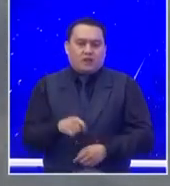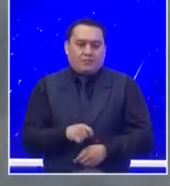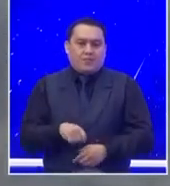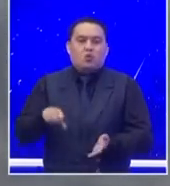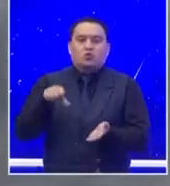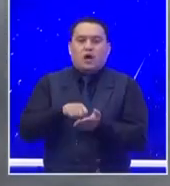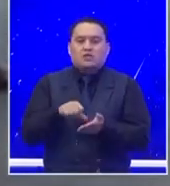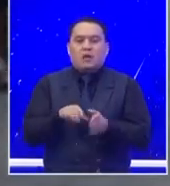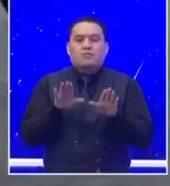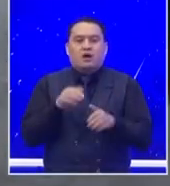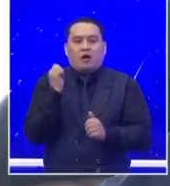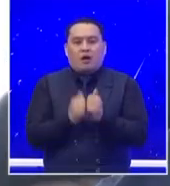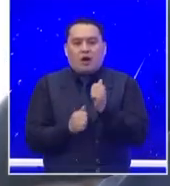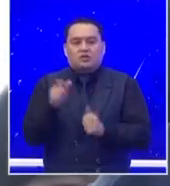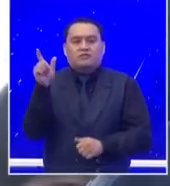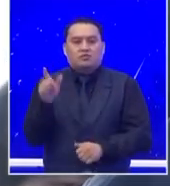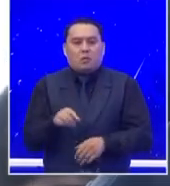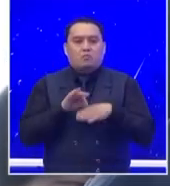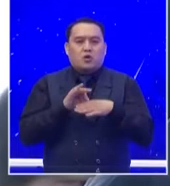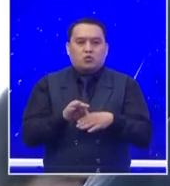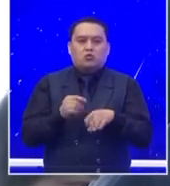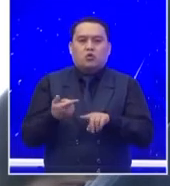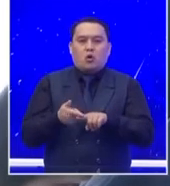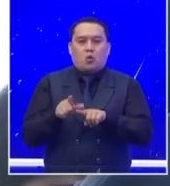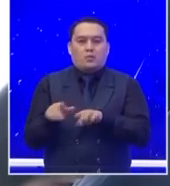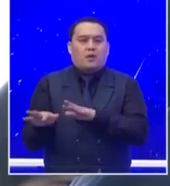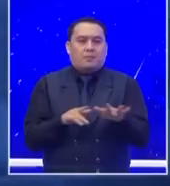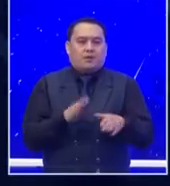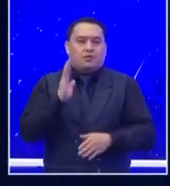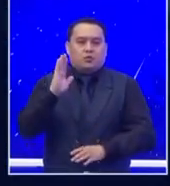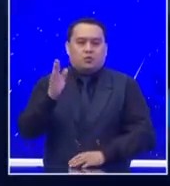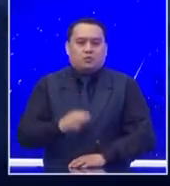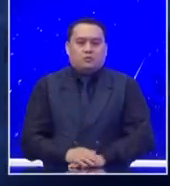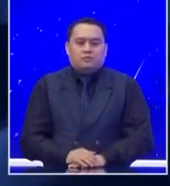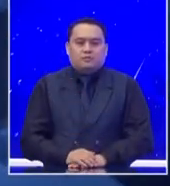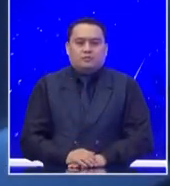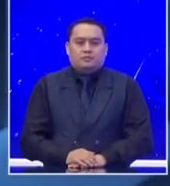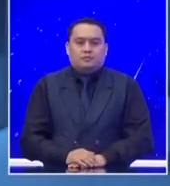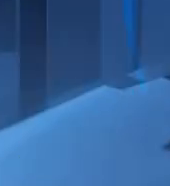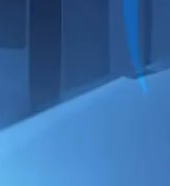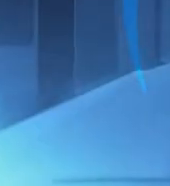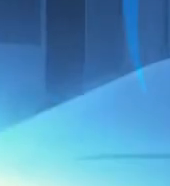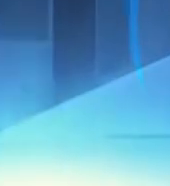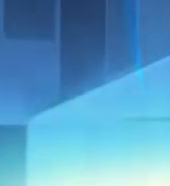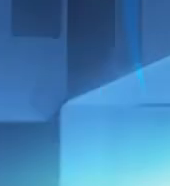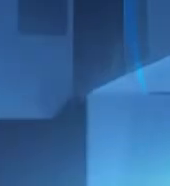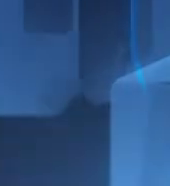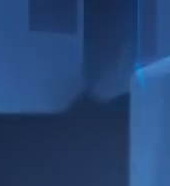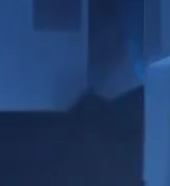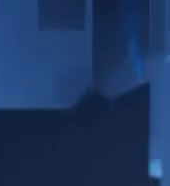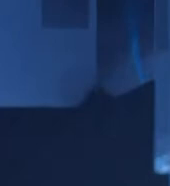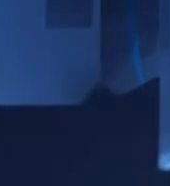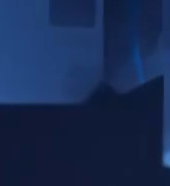местных властей, в честь каждого фронтовика проведут подобного рода мероприятия. Ануар Амангельдинов, Айдос Калиев, телеканал